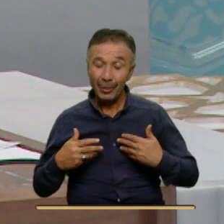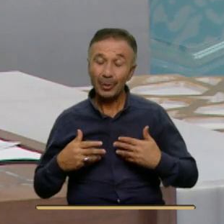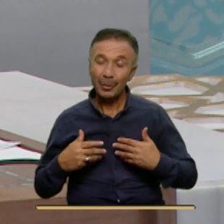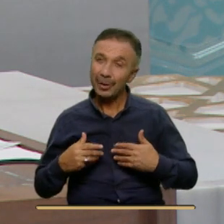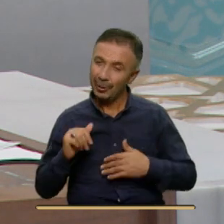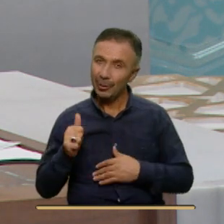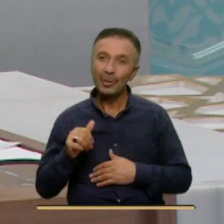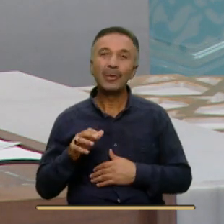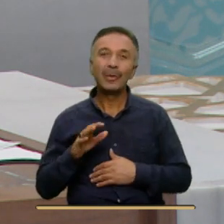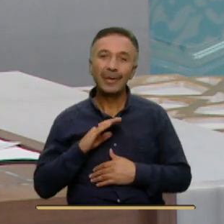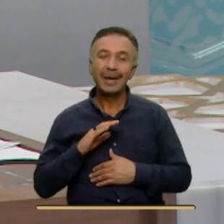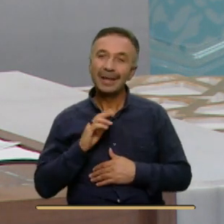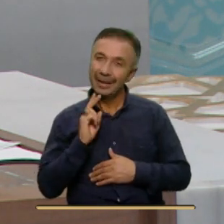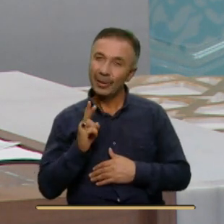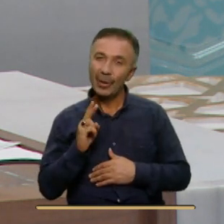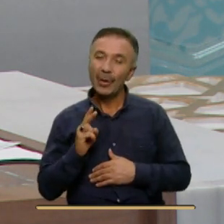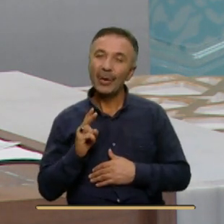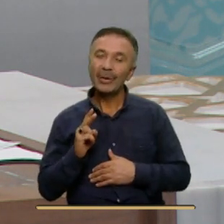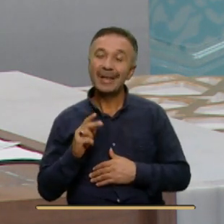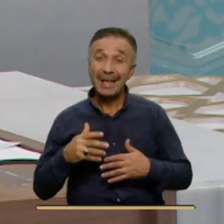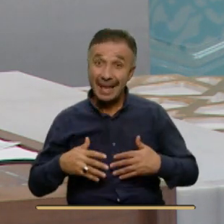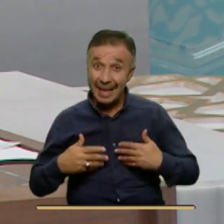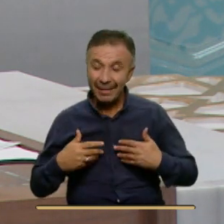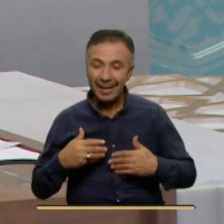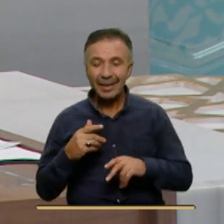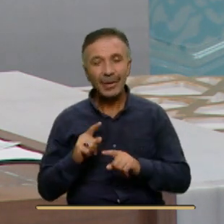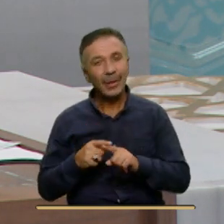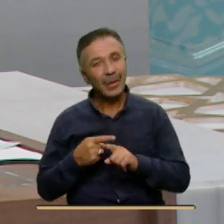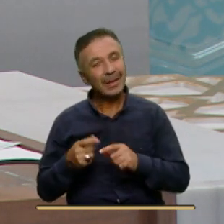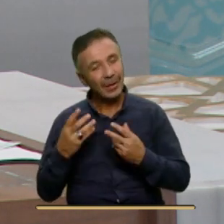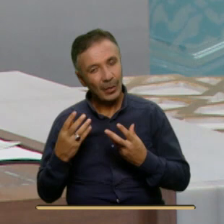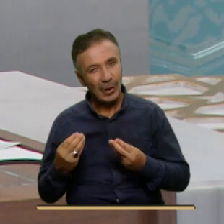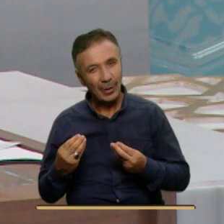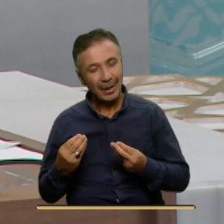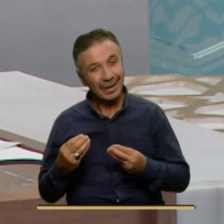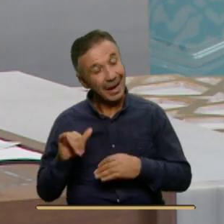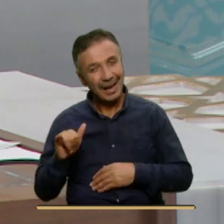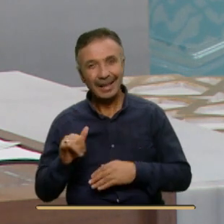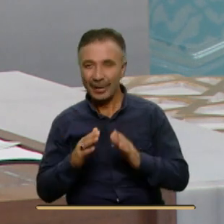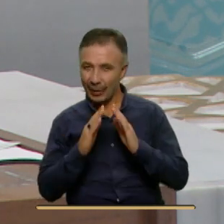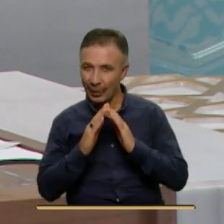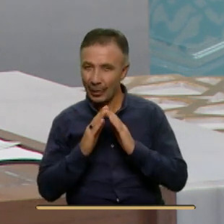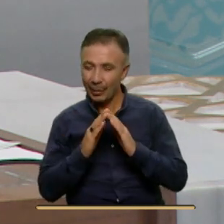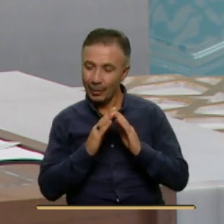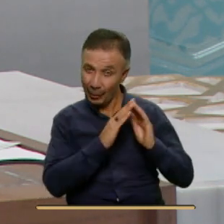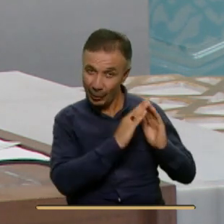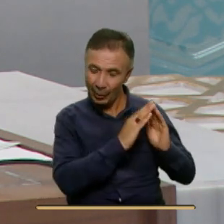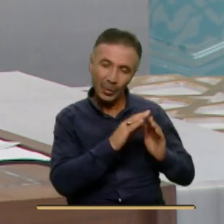günündeyse onun sevincine de ortak olmaktır komşuluk hukuku.